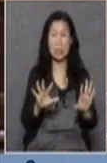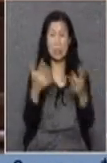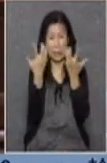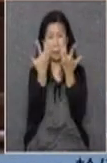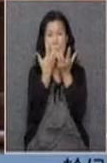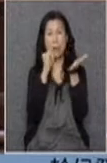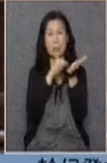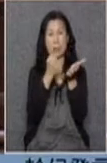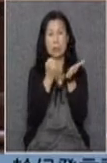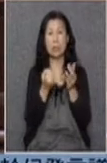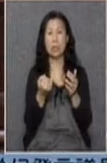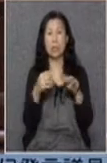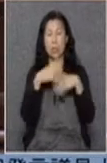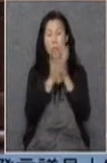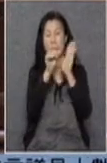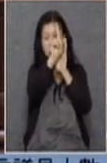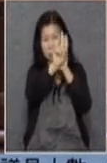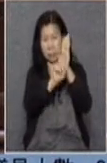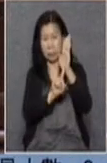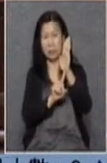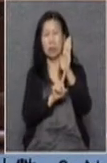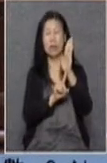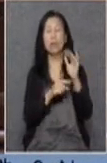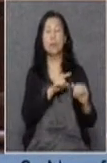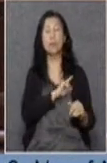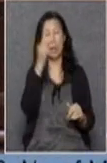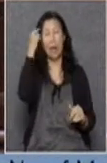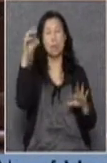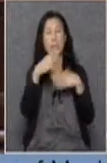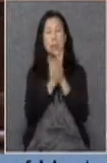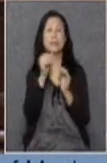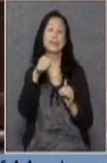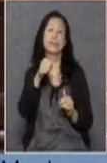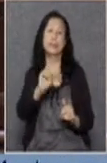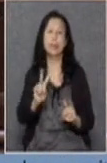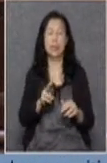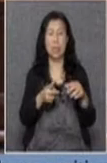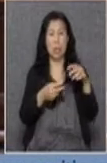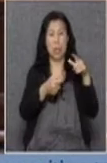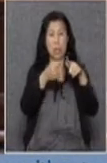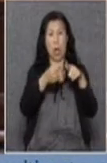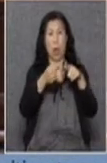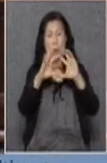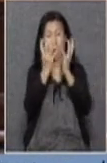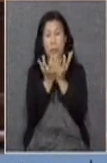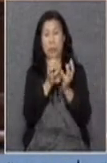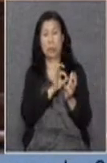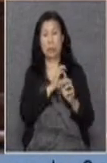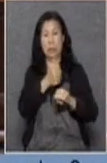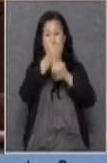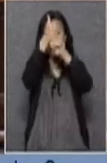呢係大幅嘅下跌呢，都係预期中事。所以公民党呢，就我哋会支持